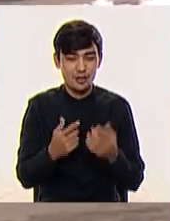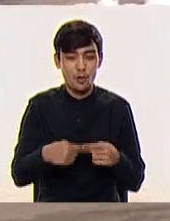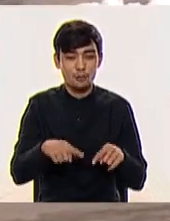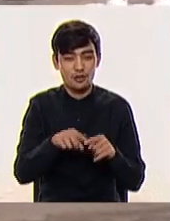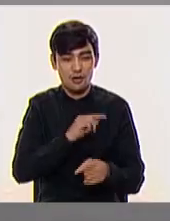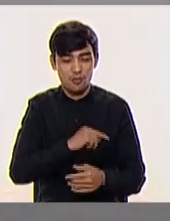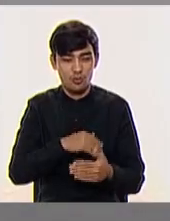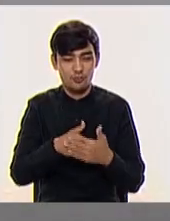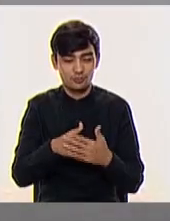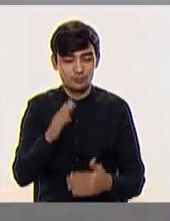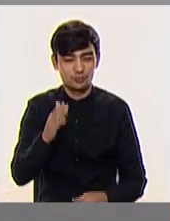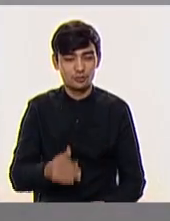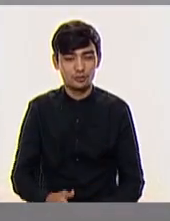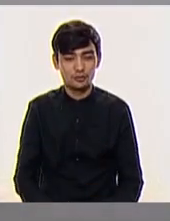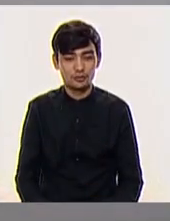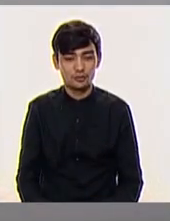общественные работы.